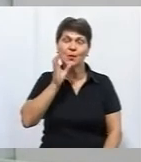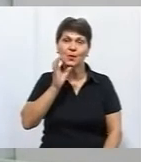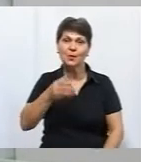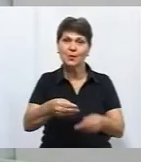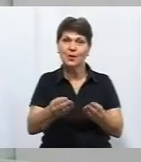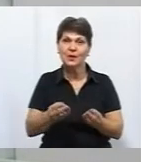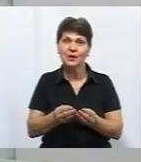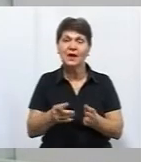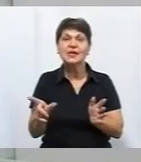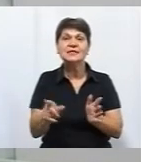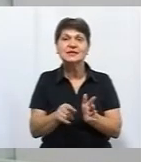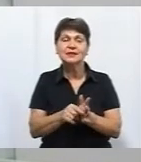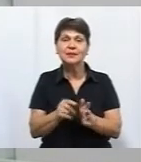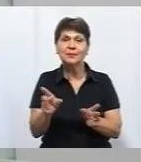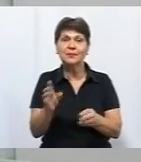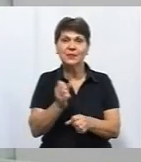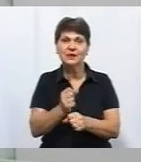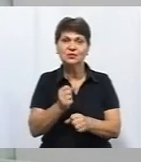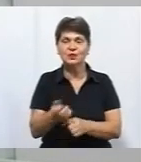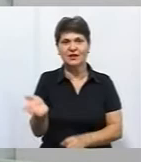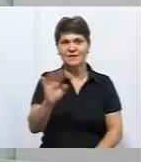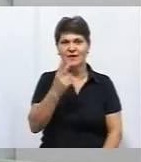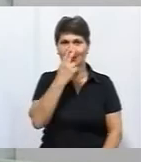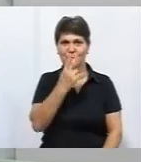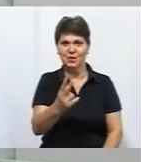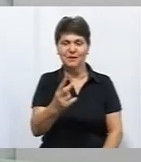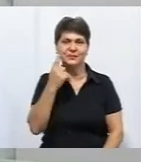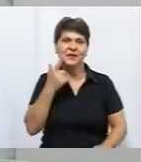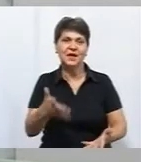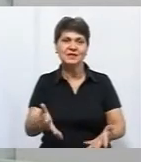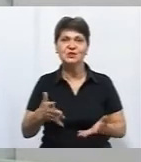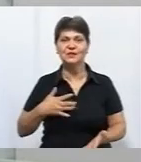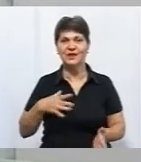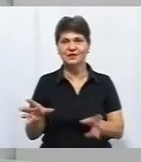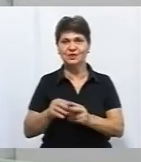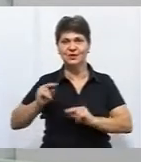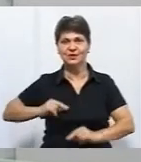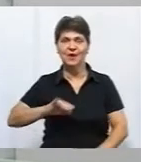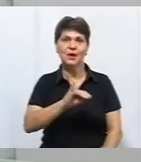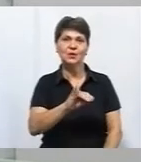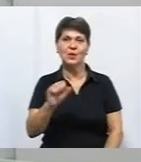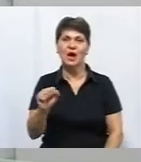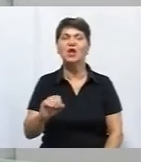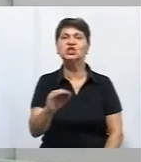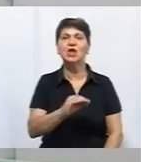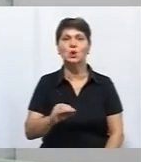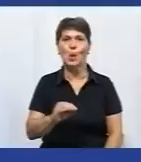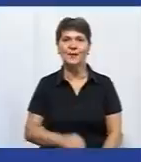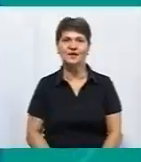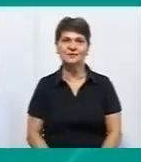вони співпрацюють в цьому процесі. Давайте подивимося, з'ясовували наші колеги з UA Житомир. Давайте подивимося